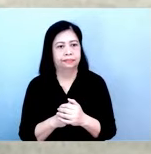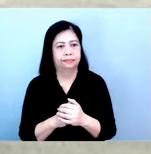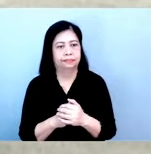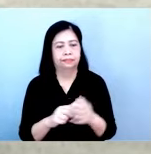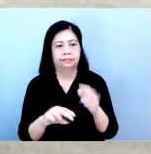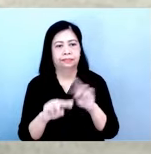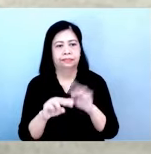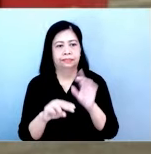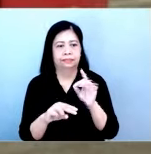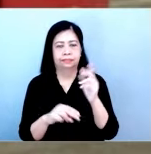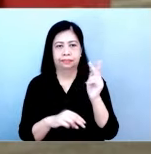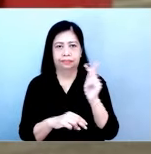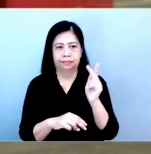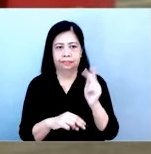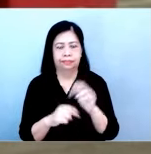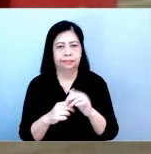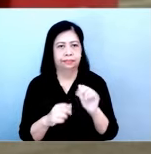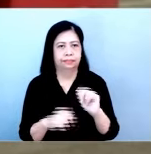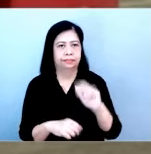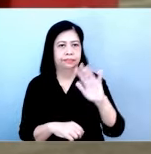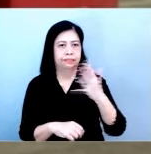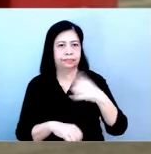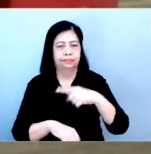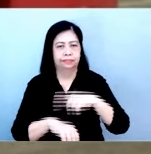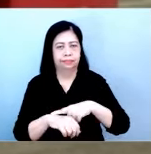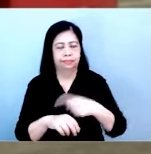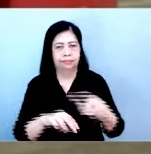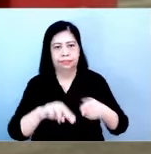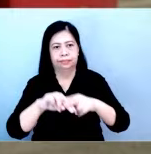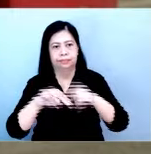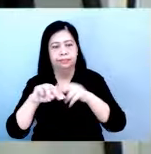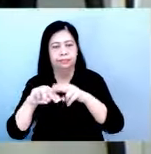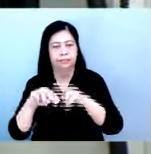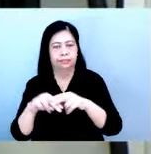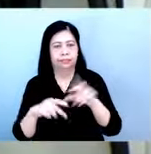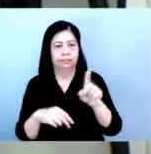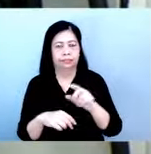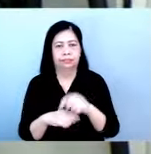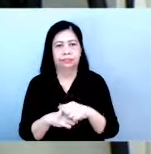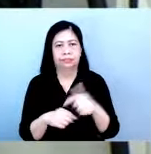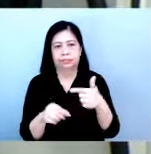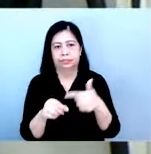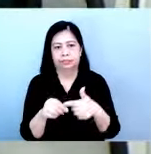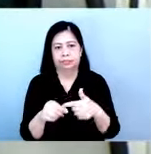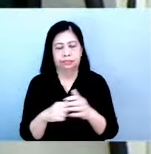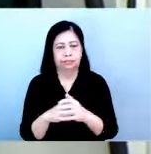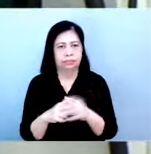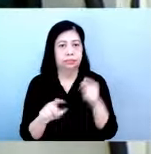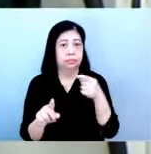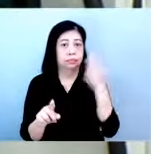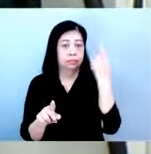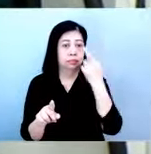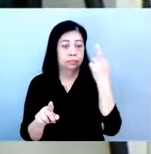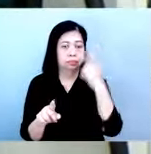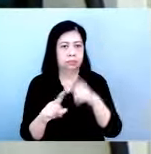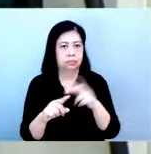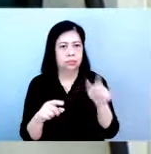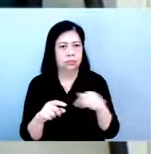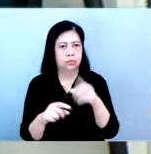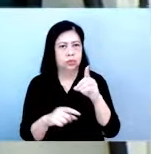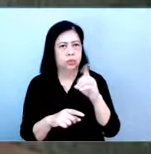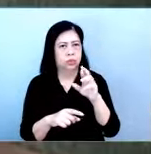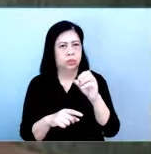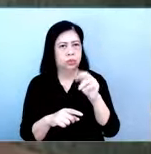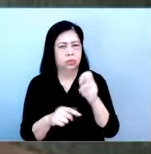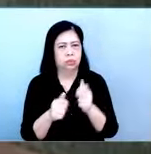sa kerosene. Ito na ang ikalimang linggo ng taas presyo sa produktong petrolyo. Tinuturong dahilan dito ang drone attacks at sunog